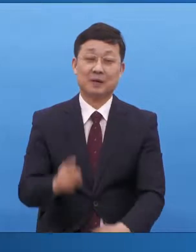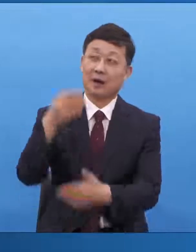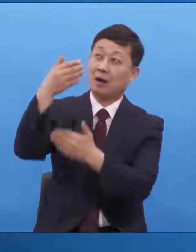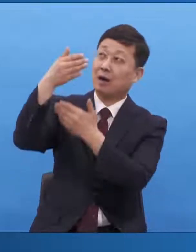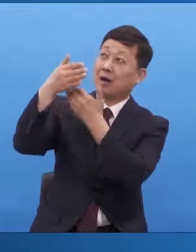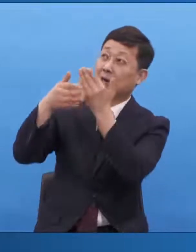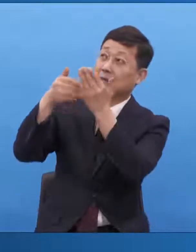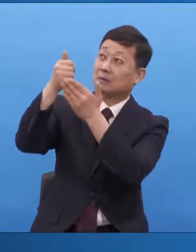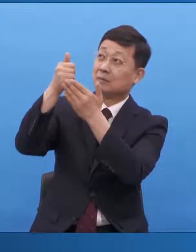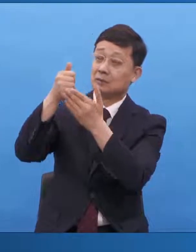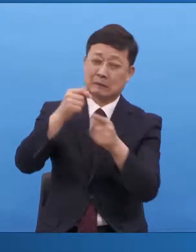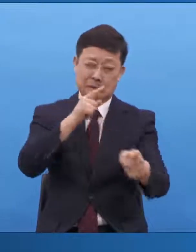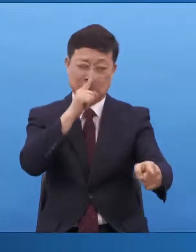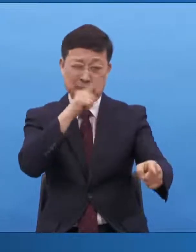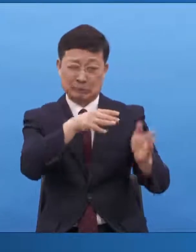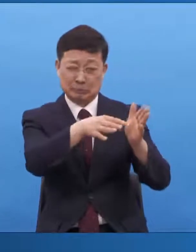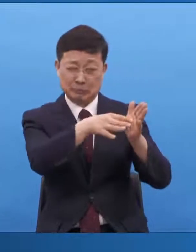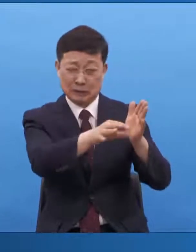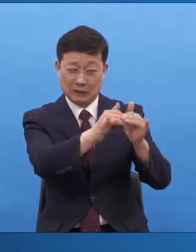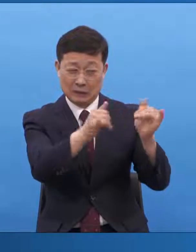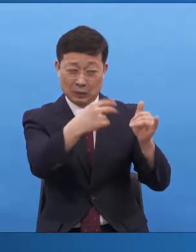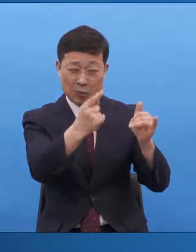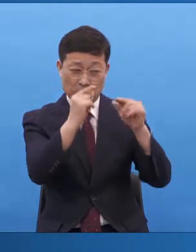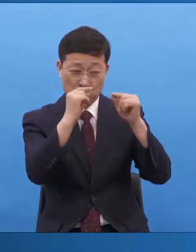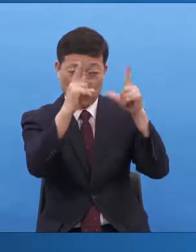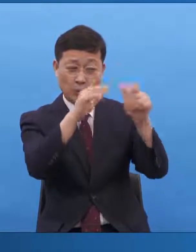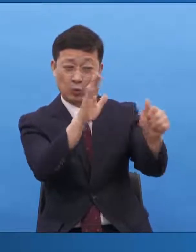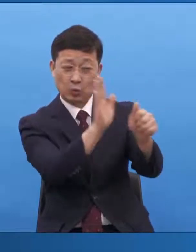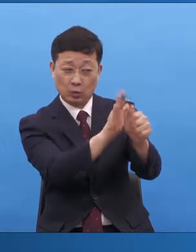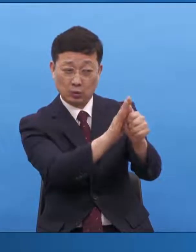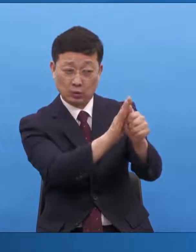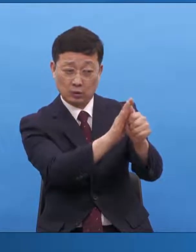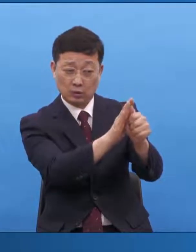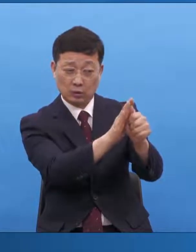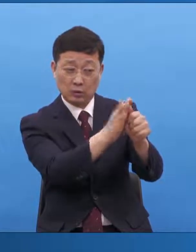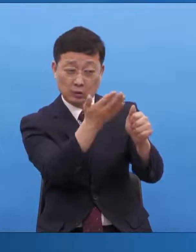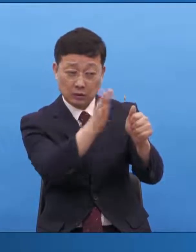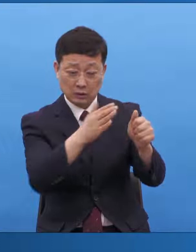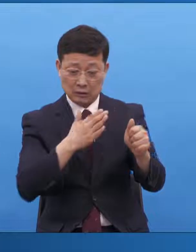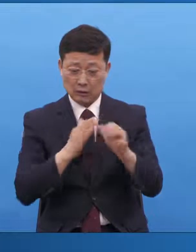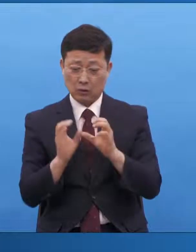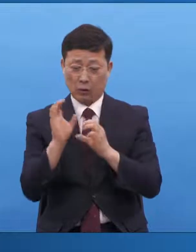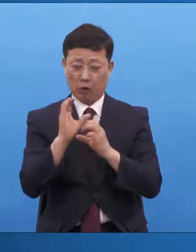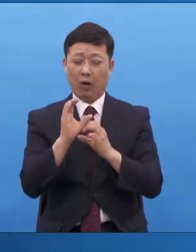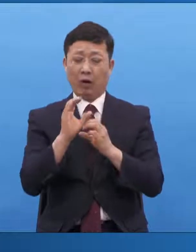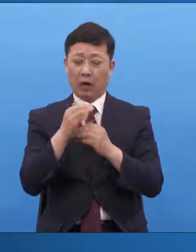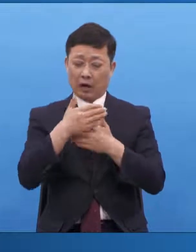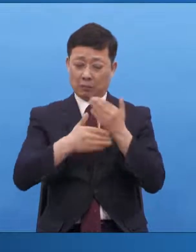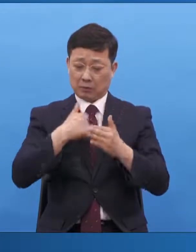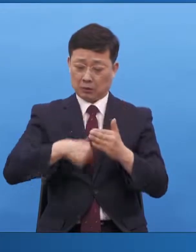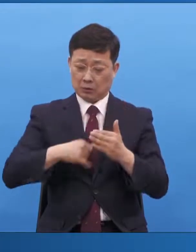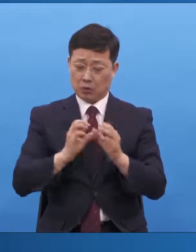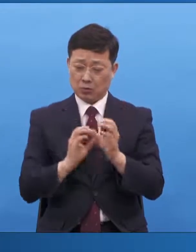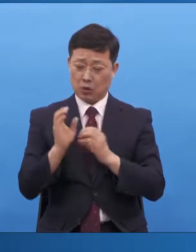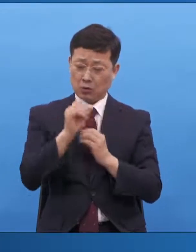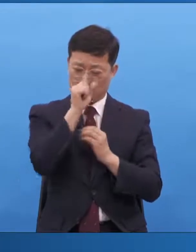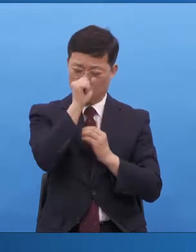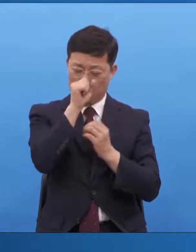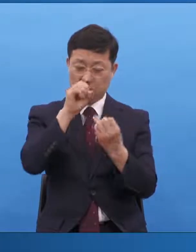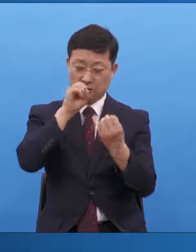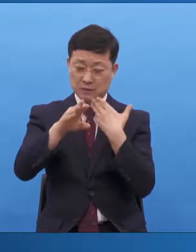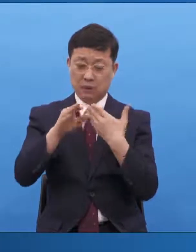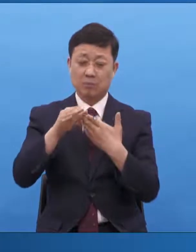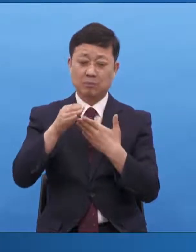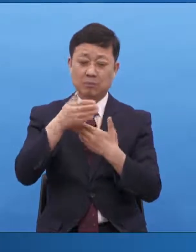깨닫기를 원하시는데 하나님의 백성은요 선한 응답받기를 원하시는. That God wants even the wicked to realize, but He wants His people to